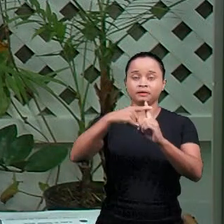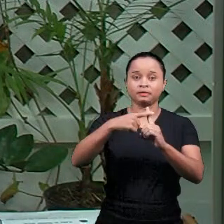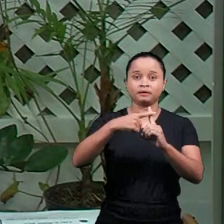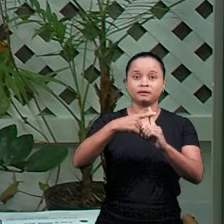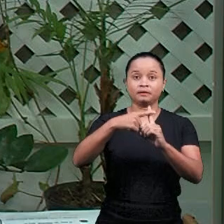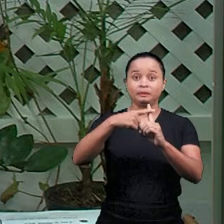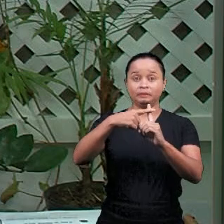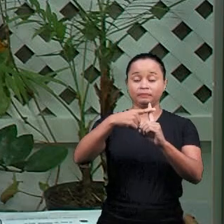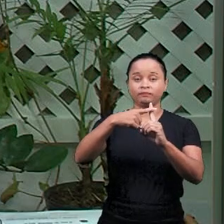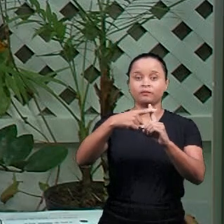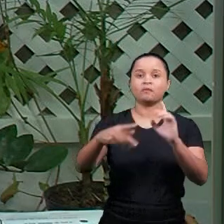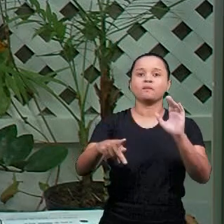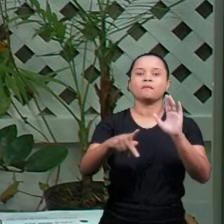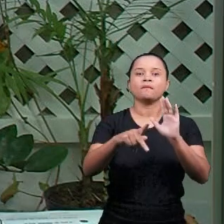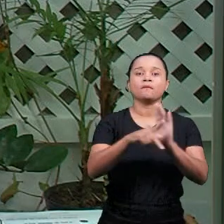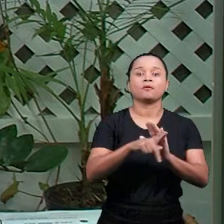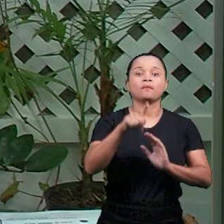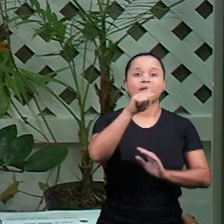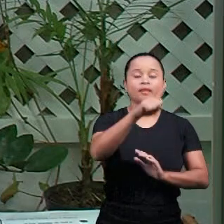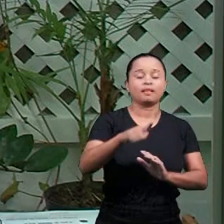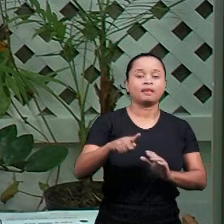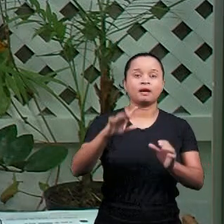Christchurch, dans